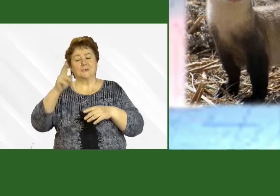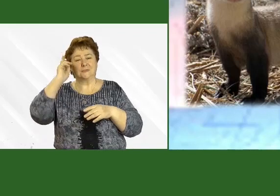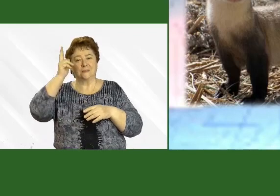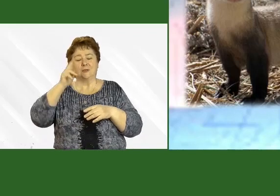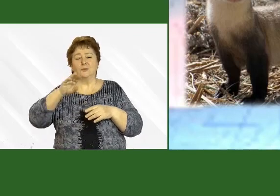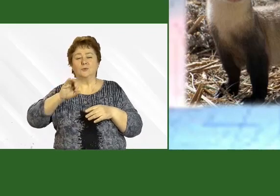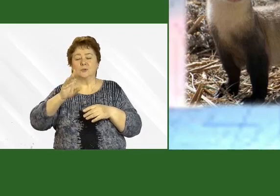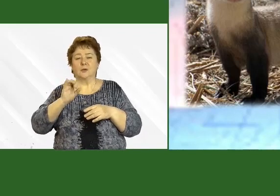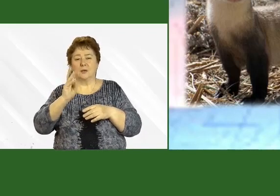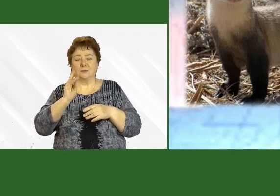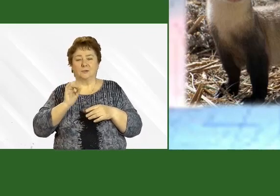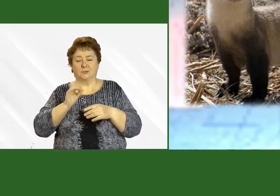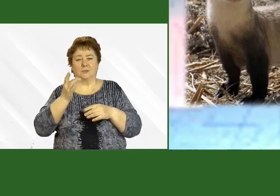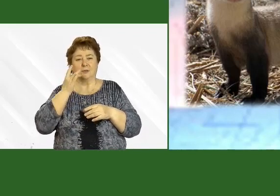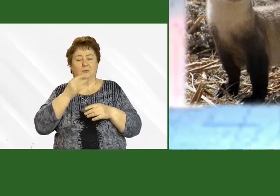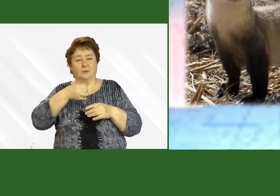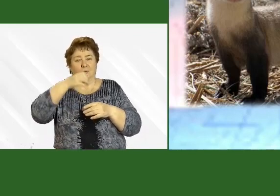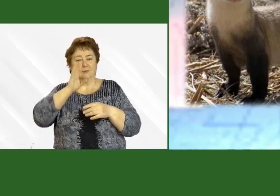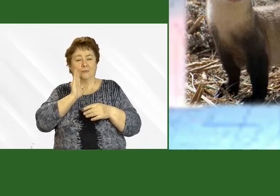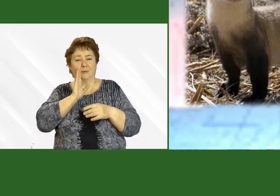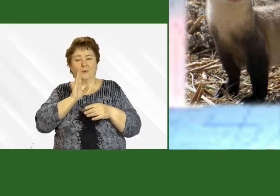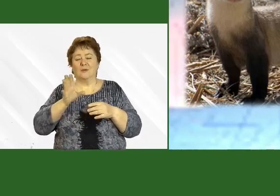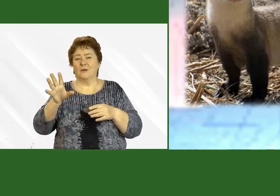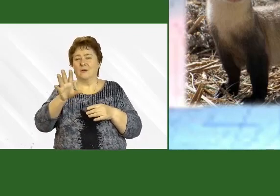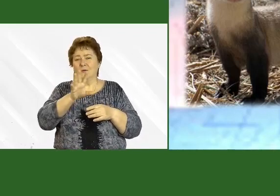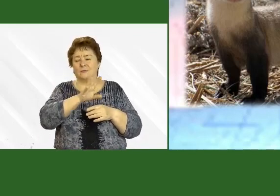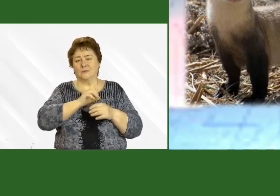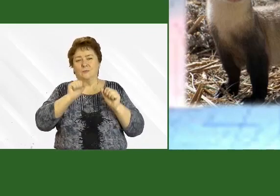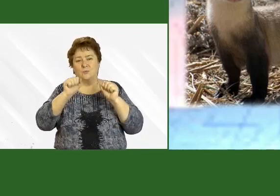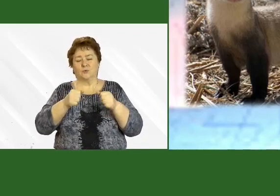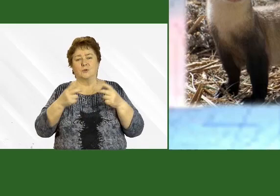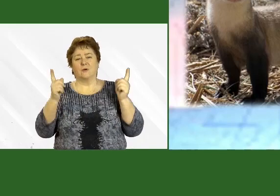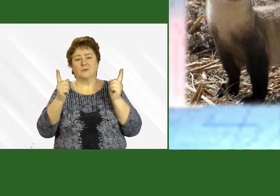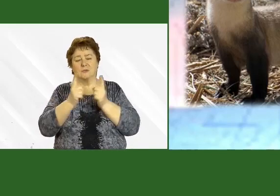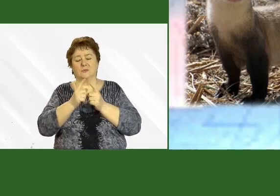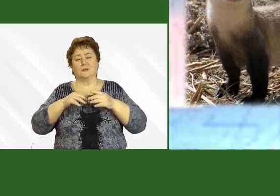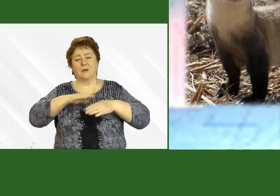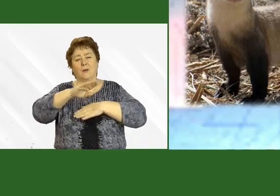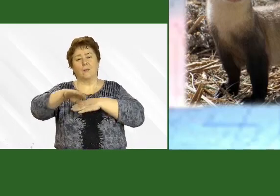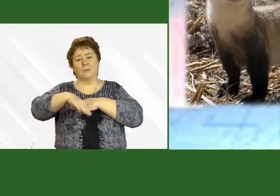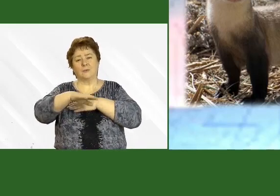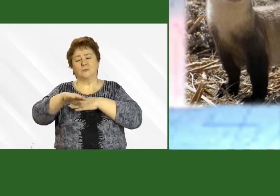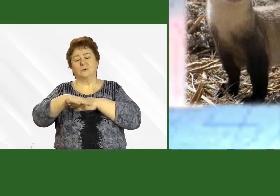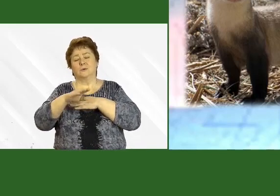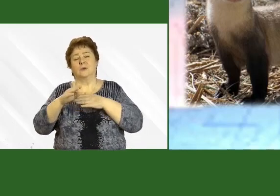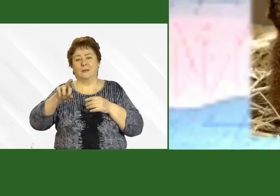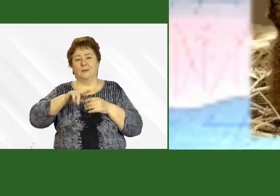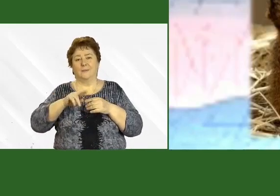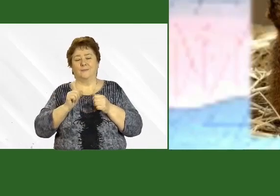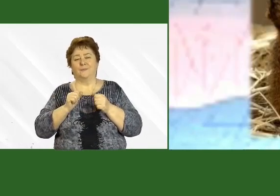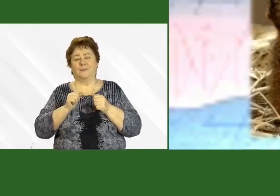тушканчик который не пьет воду всех их можно встретить на просторах прерии